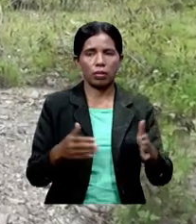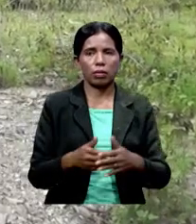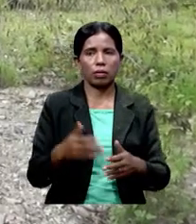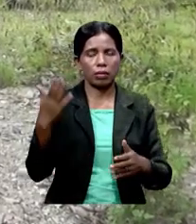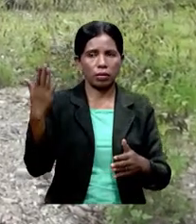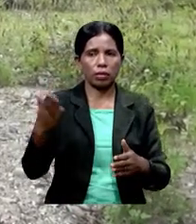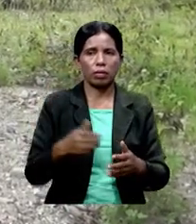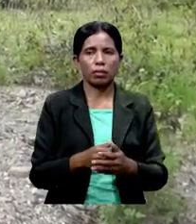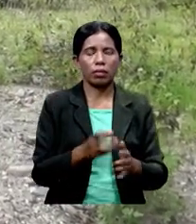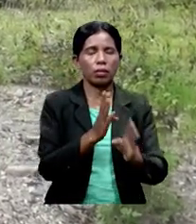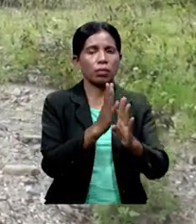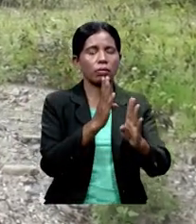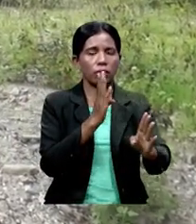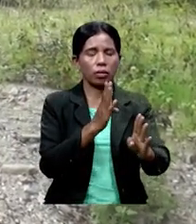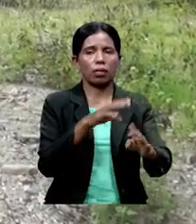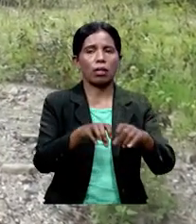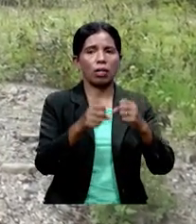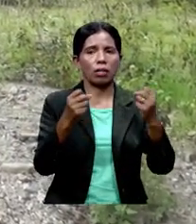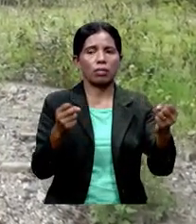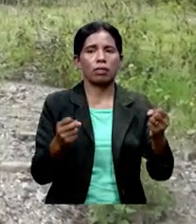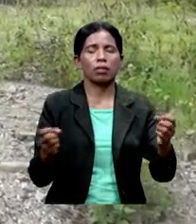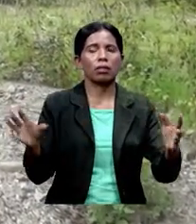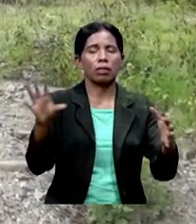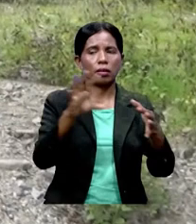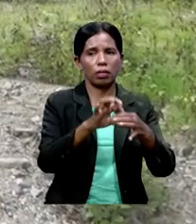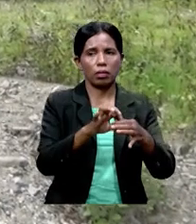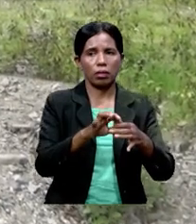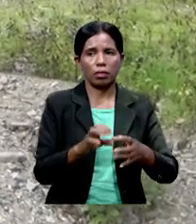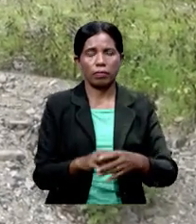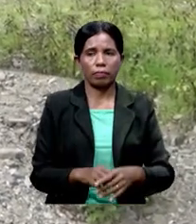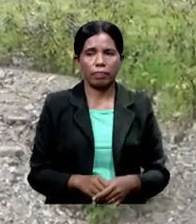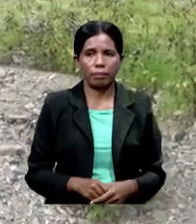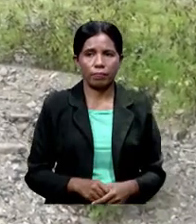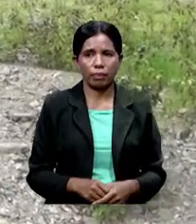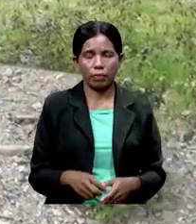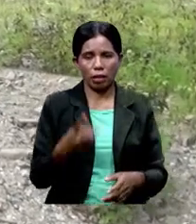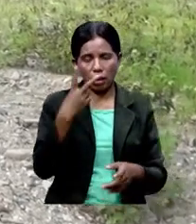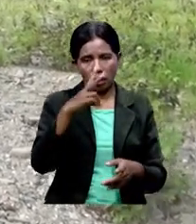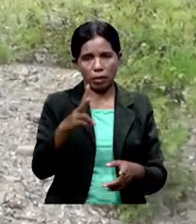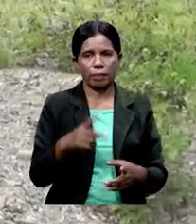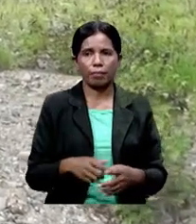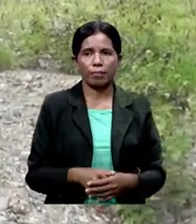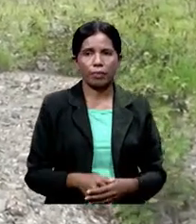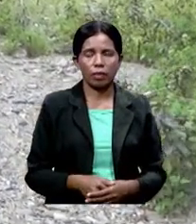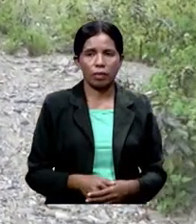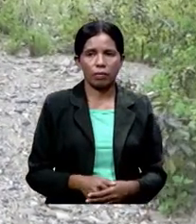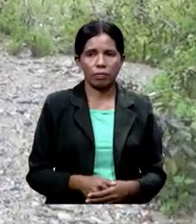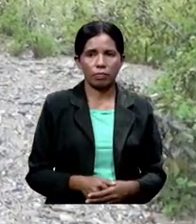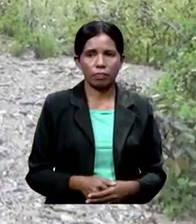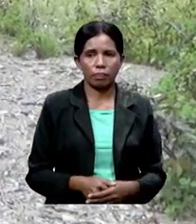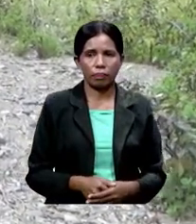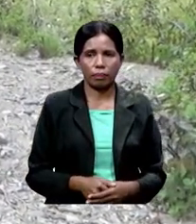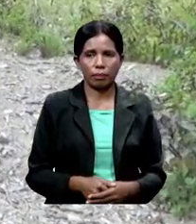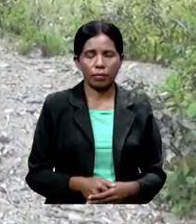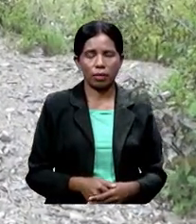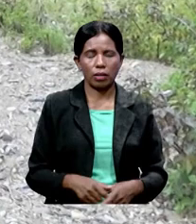daruma penahan da tohar leleten ba, liga ba bronze nde leten ba, mau daruma ya tunis mame hare. To penahan ne tohar. San sa uter